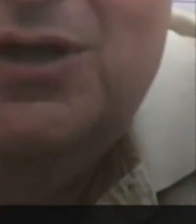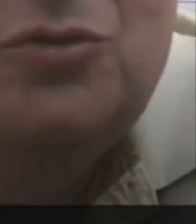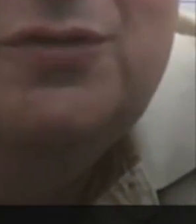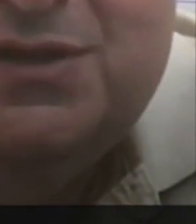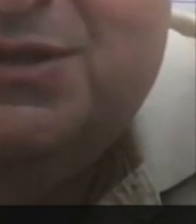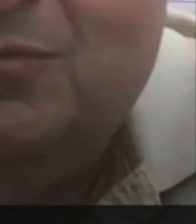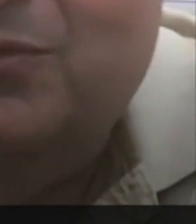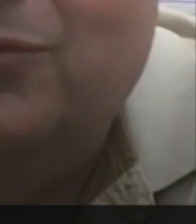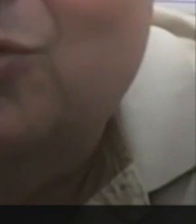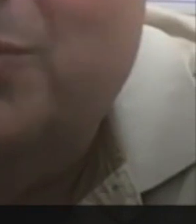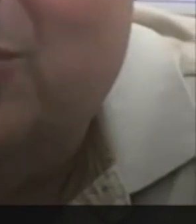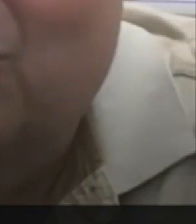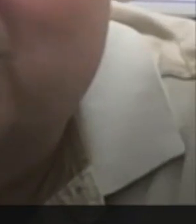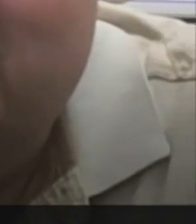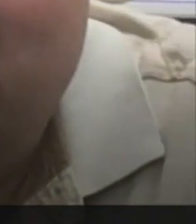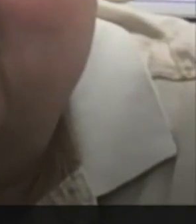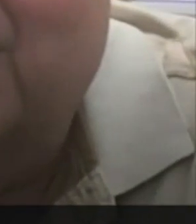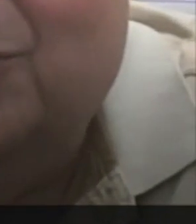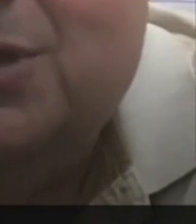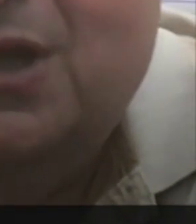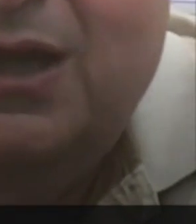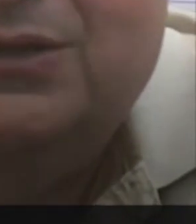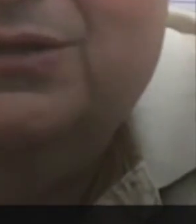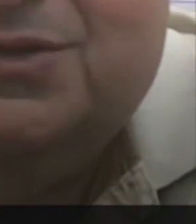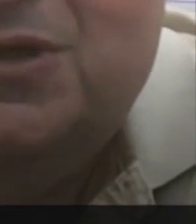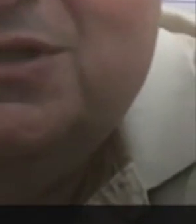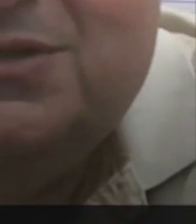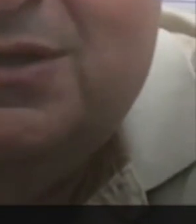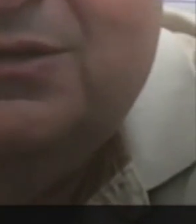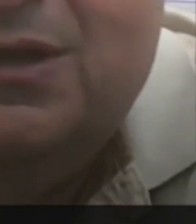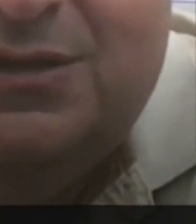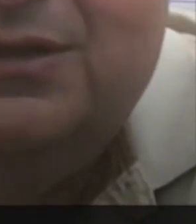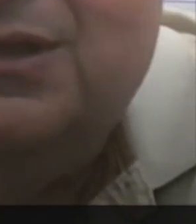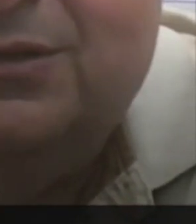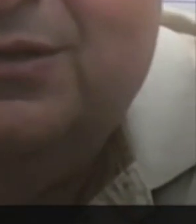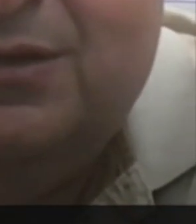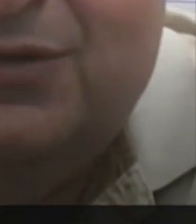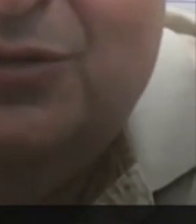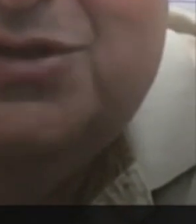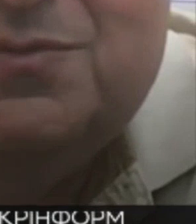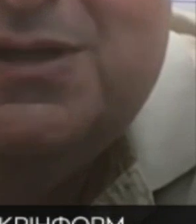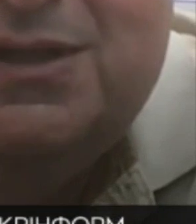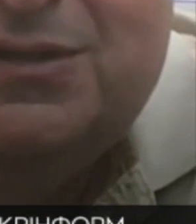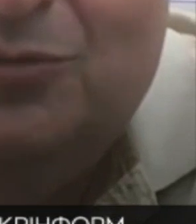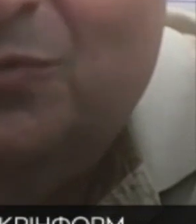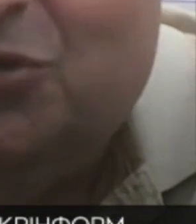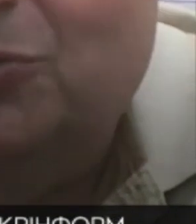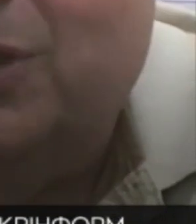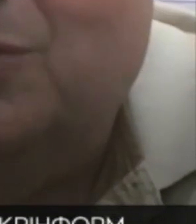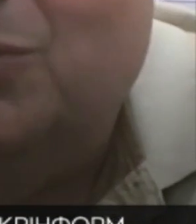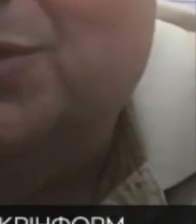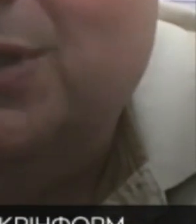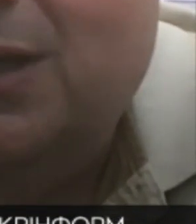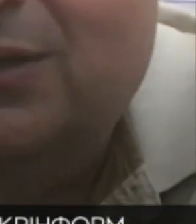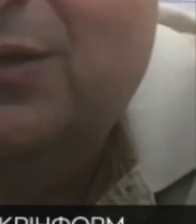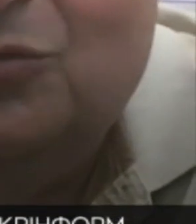75 самолетов, система ПВО, ПРО и так далее. То есть этот эсминец, этот авианосец, простите, он пришел туда